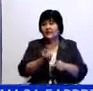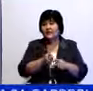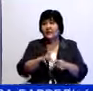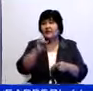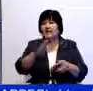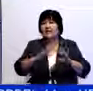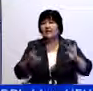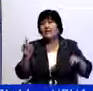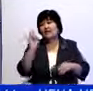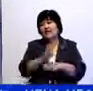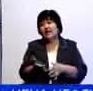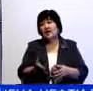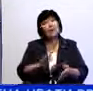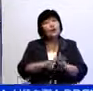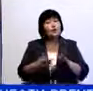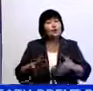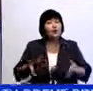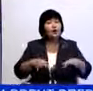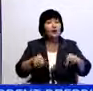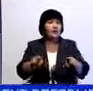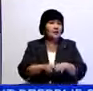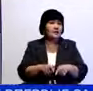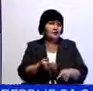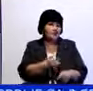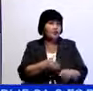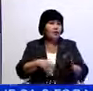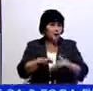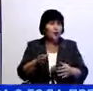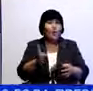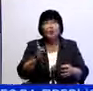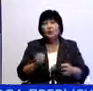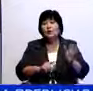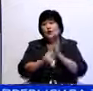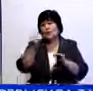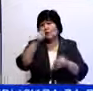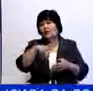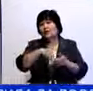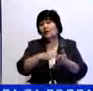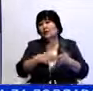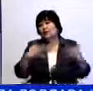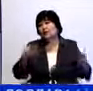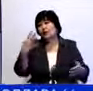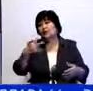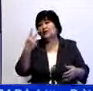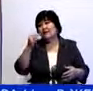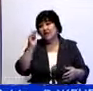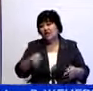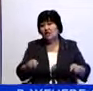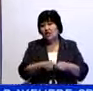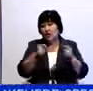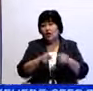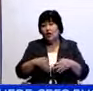социальной сети ситуация на дорогах тоже оставляет желать лучшего с начала года зарегистрировано более 42 тысяч нарушений